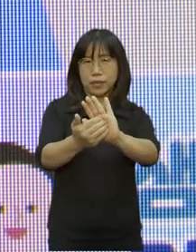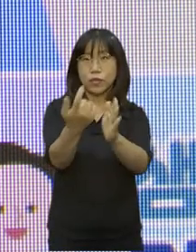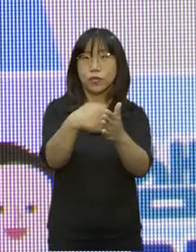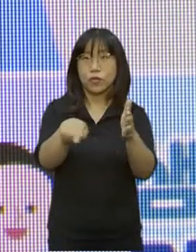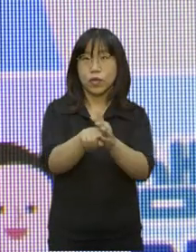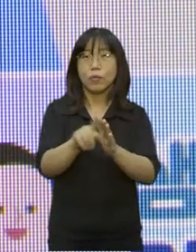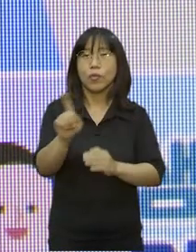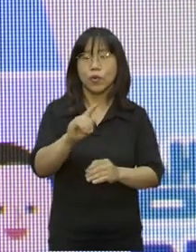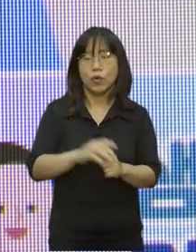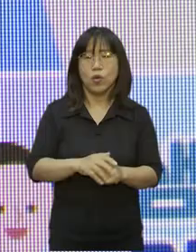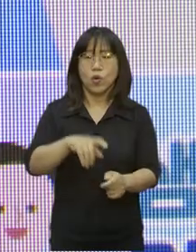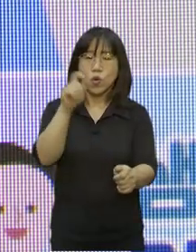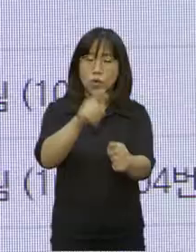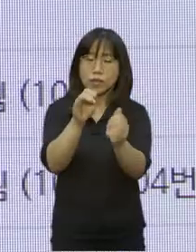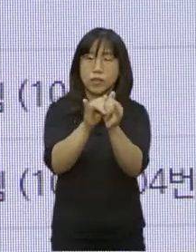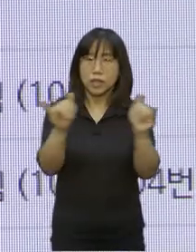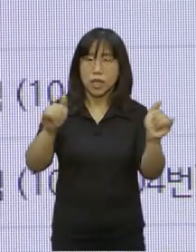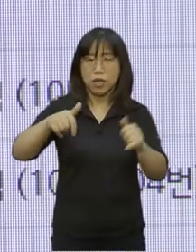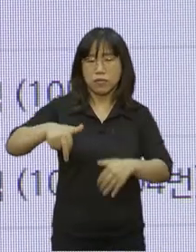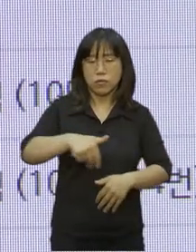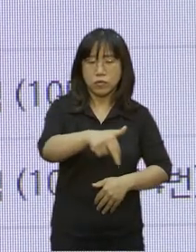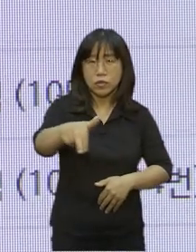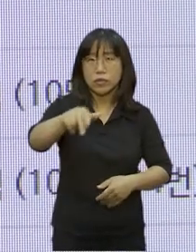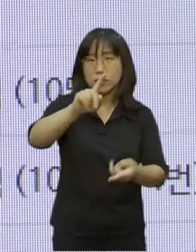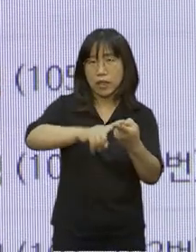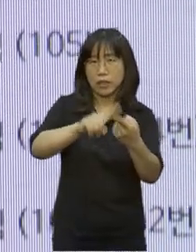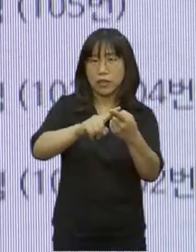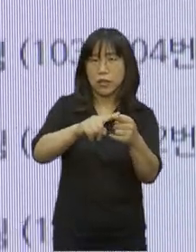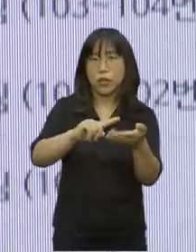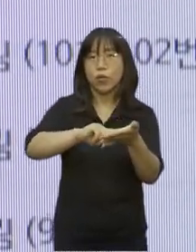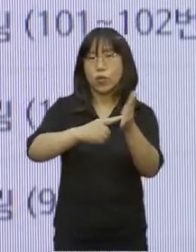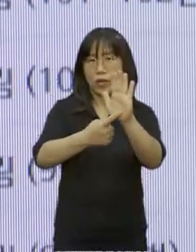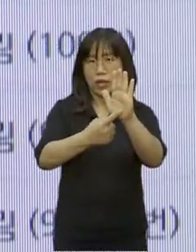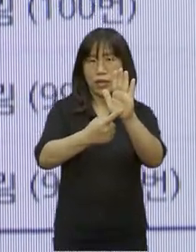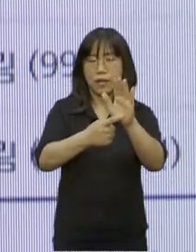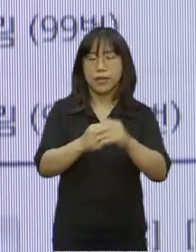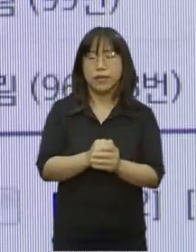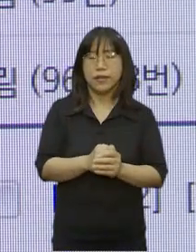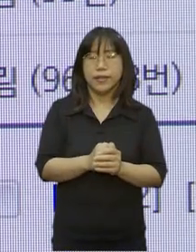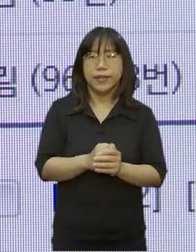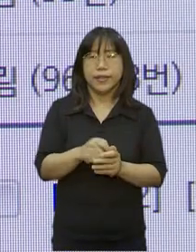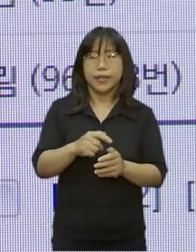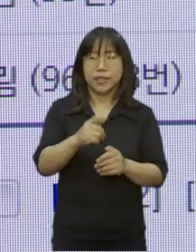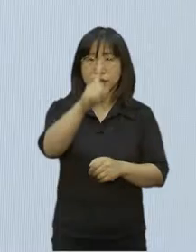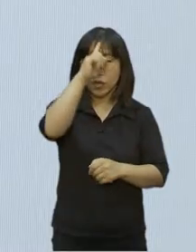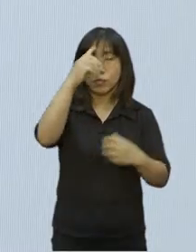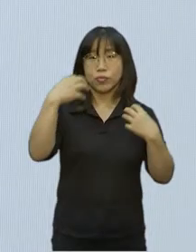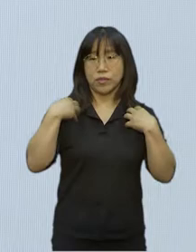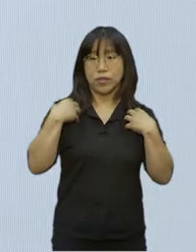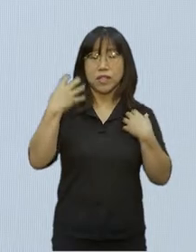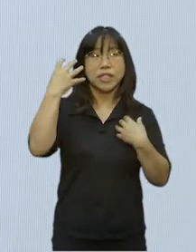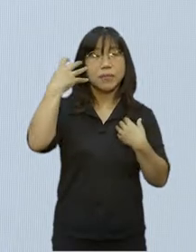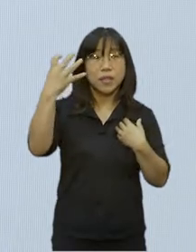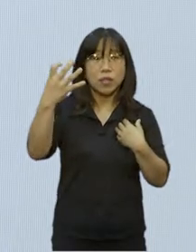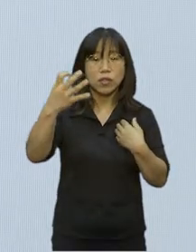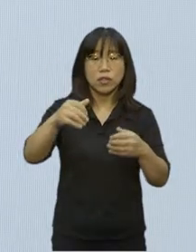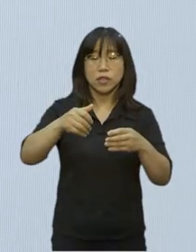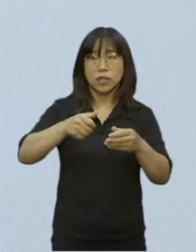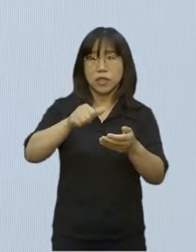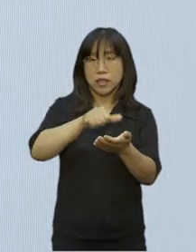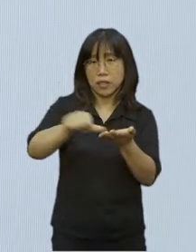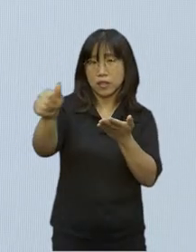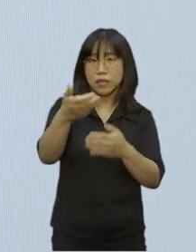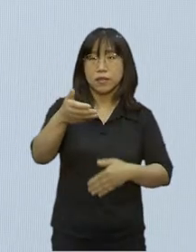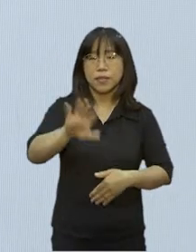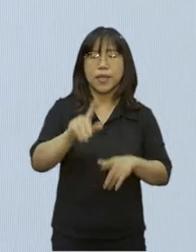있는 확진자 동선 공개. 정부 부처나 지자체는 확진자 정보를 14일로 삭제하지만 개인